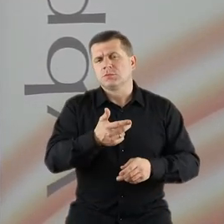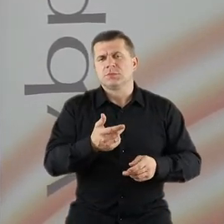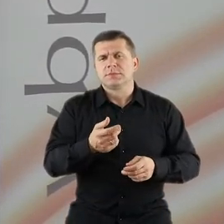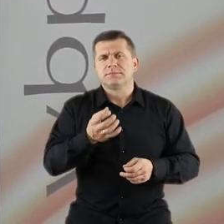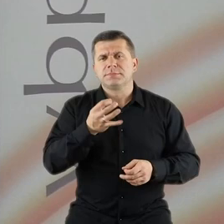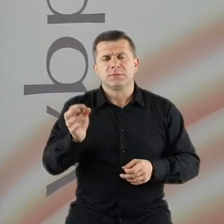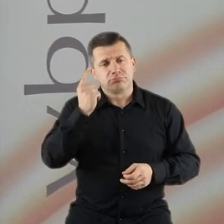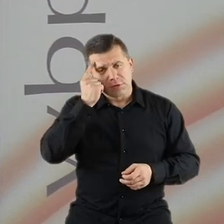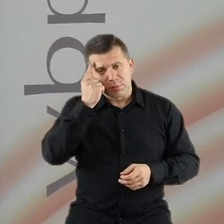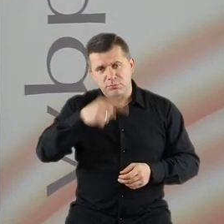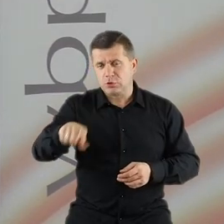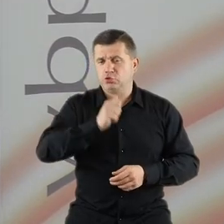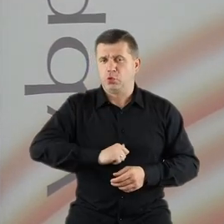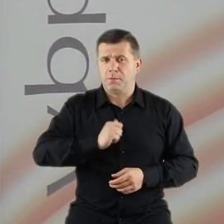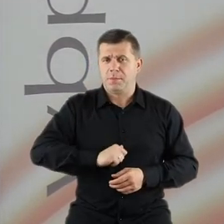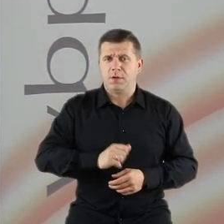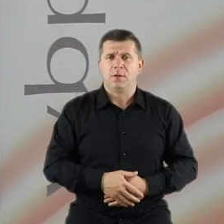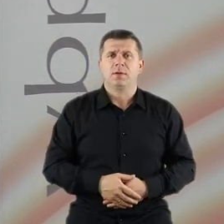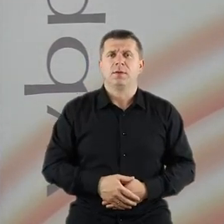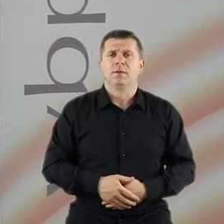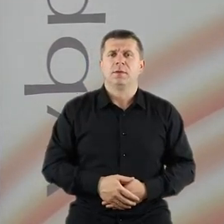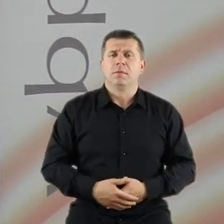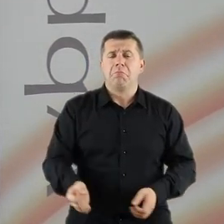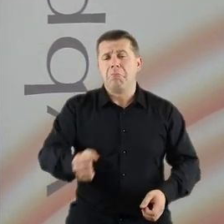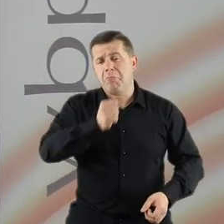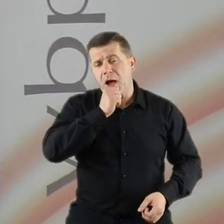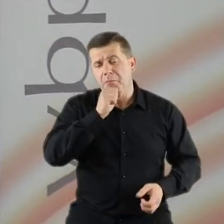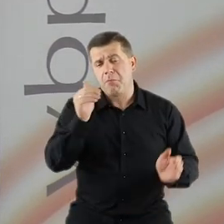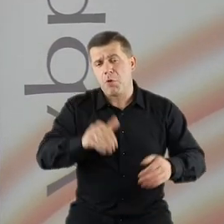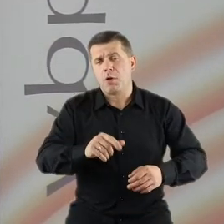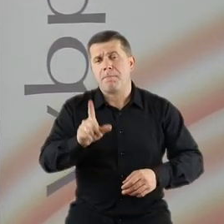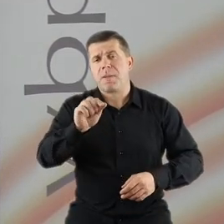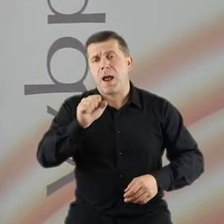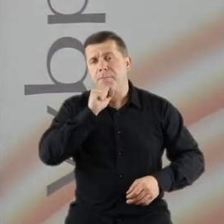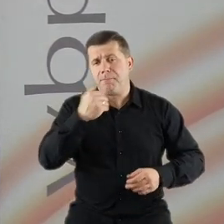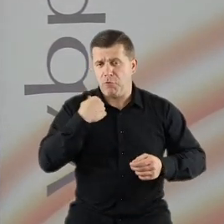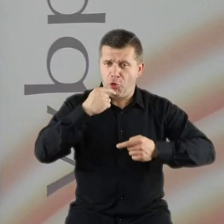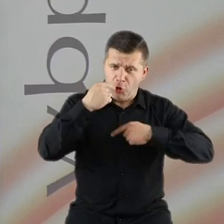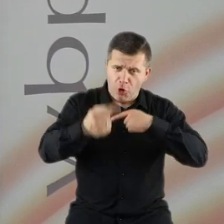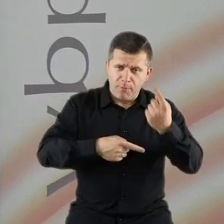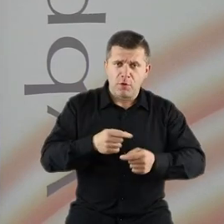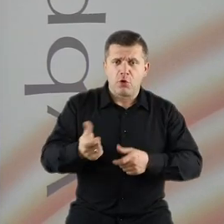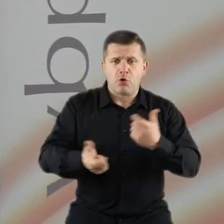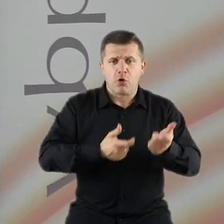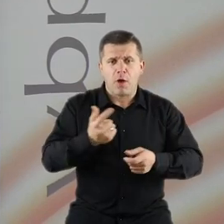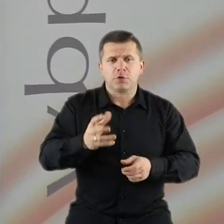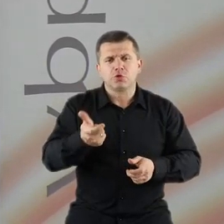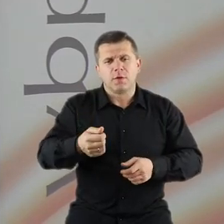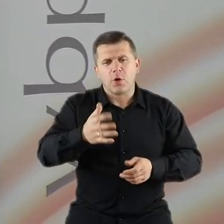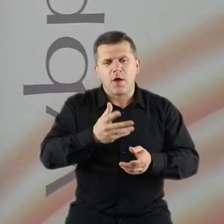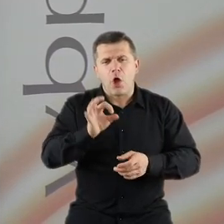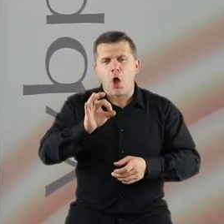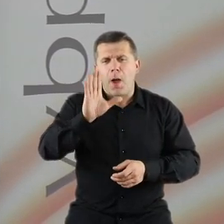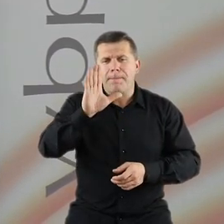czoło teraz Przypomnijcie sobie czy nie wiem czy babcię wam opowiadały pra babcie obecnej się